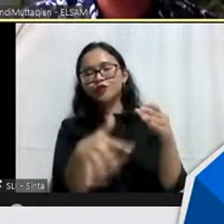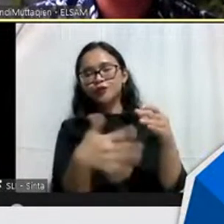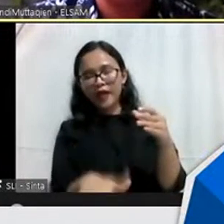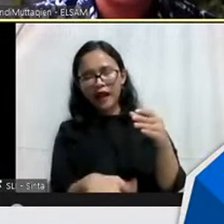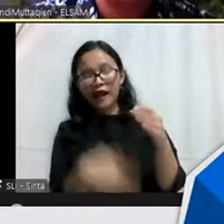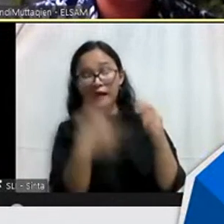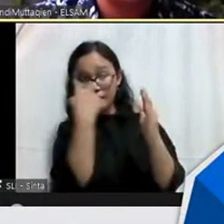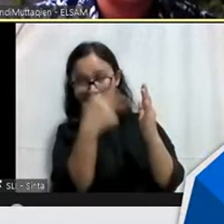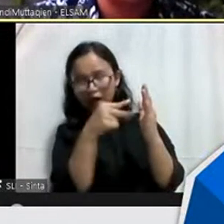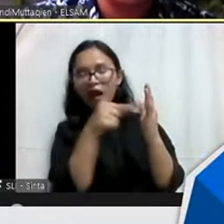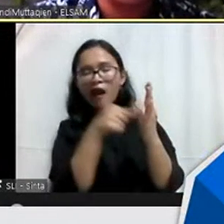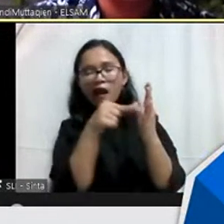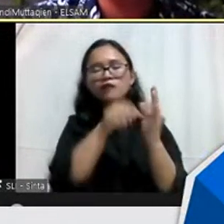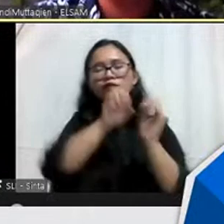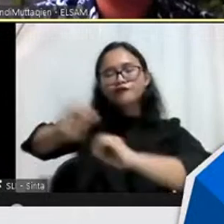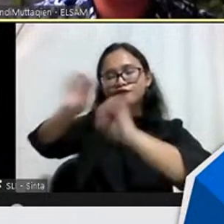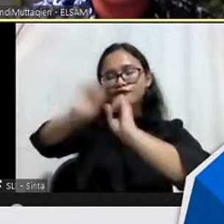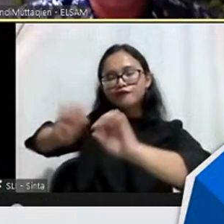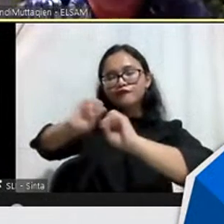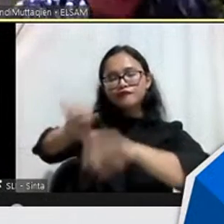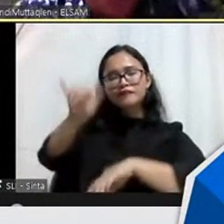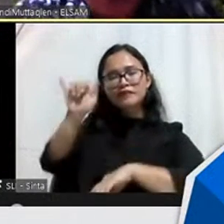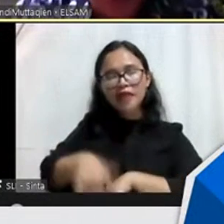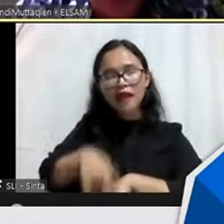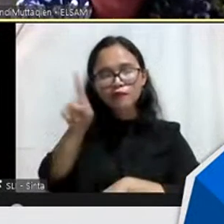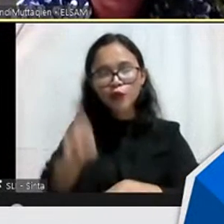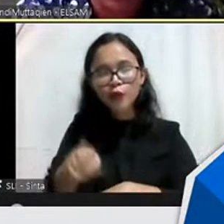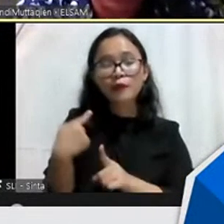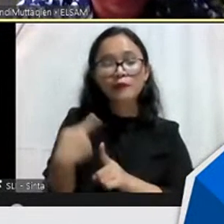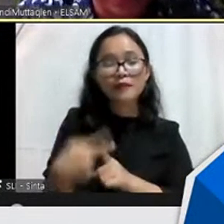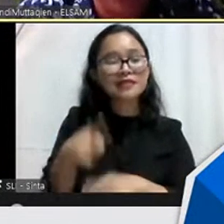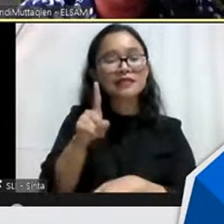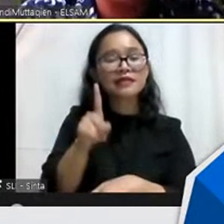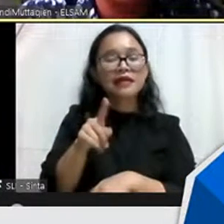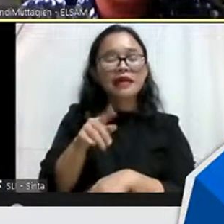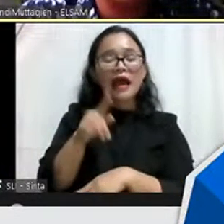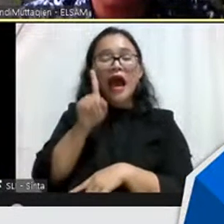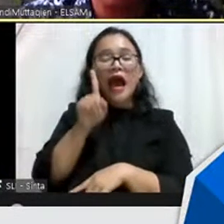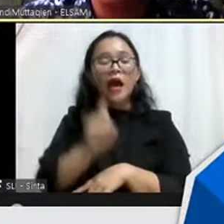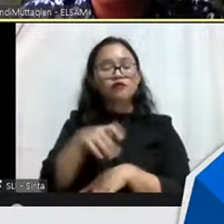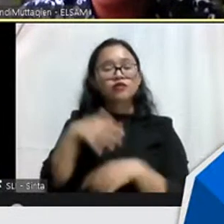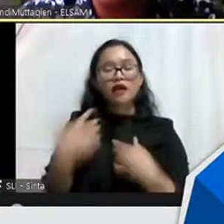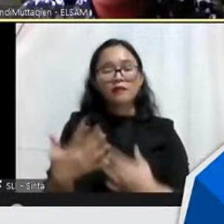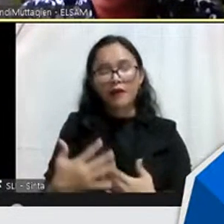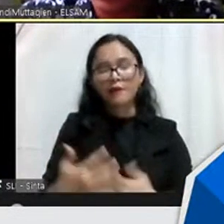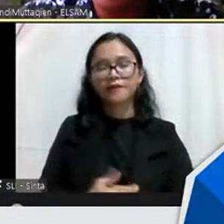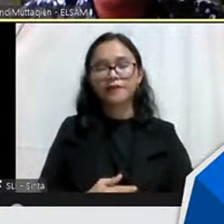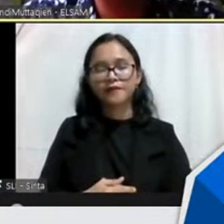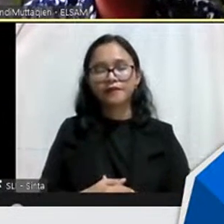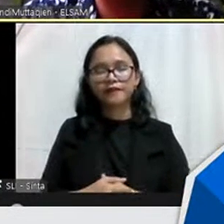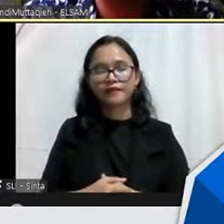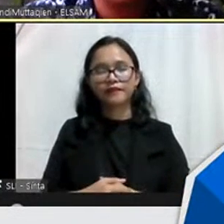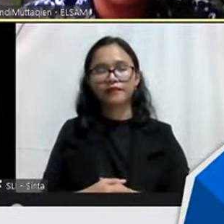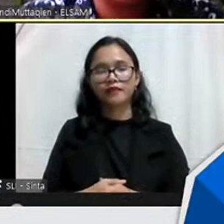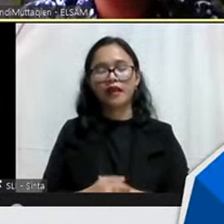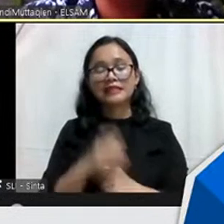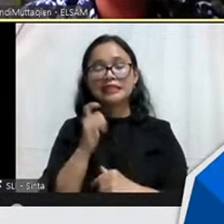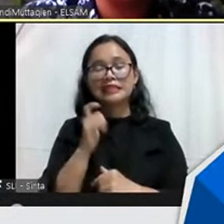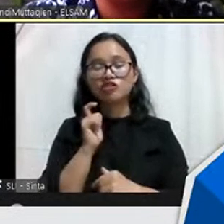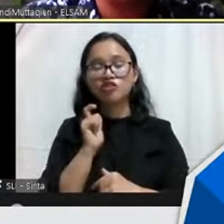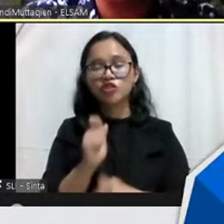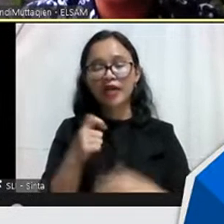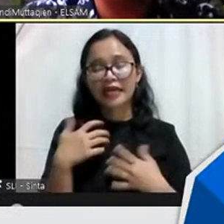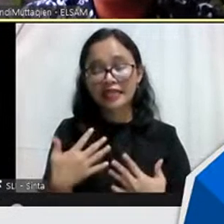sana saya pikir yang juga harus tetap selalu diperkuat oleh kita semua adalah bagaimana caranya masyarakat